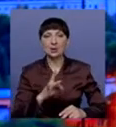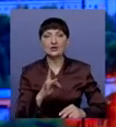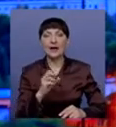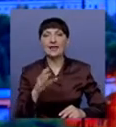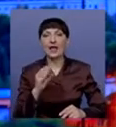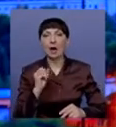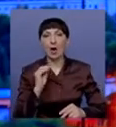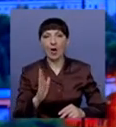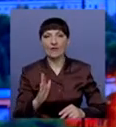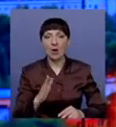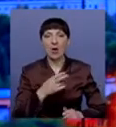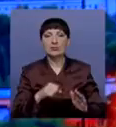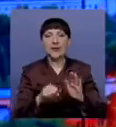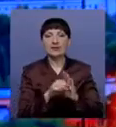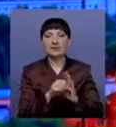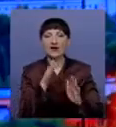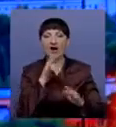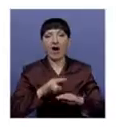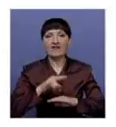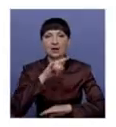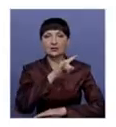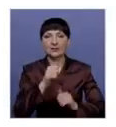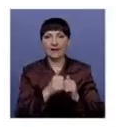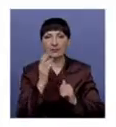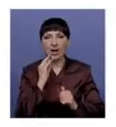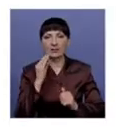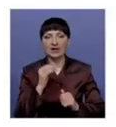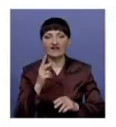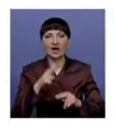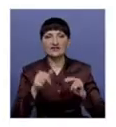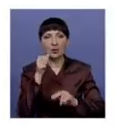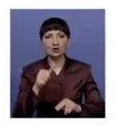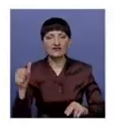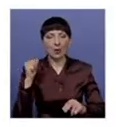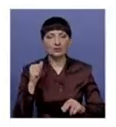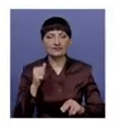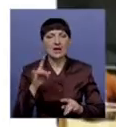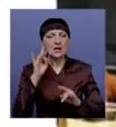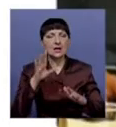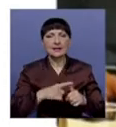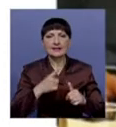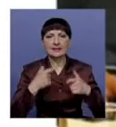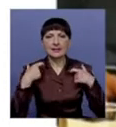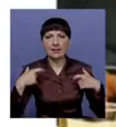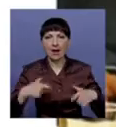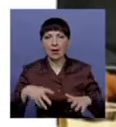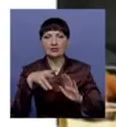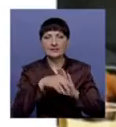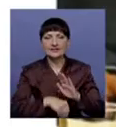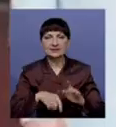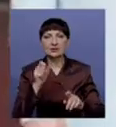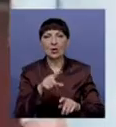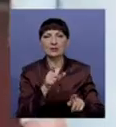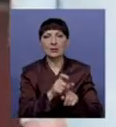Кайдарову, трагически погибшему в авиакатастрофе под Алматы в конце прошлого года. Имя легендарного генерала вписано золотыми буквами